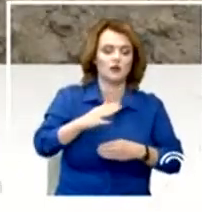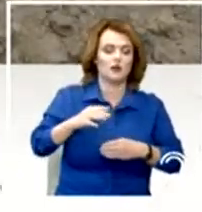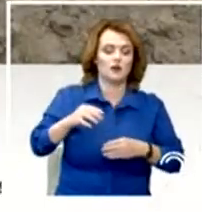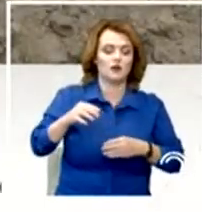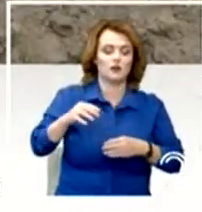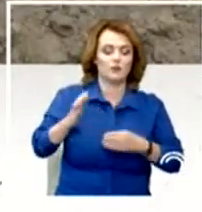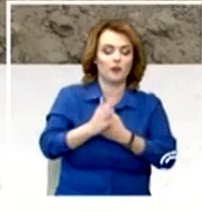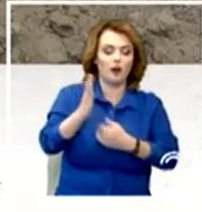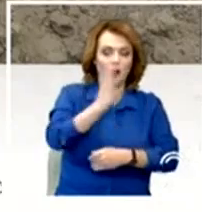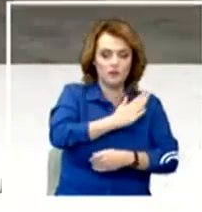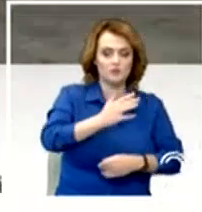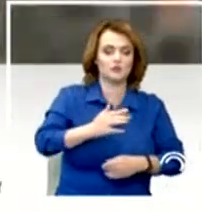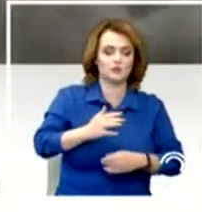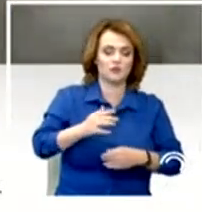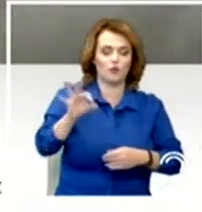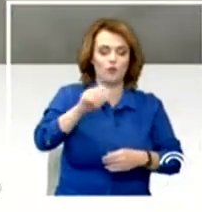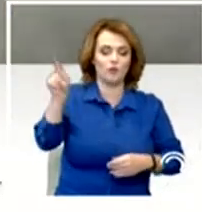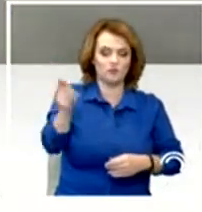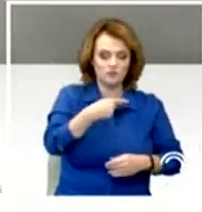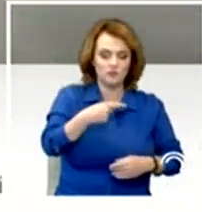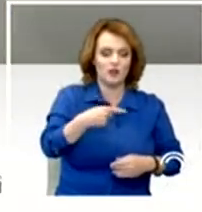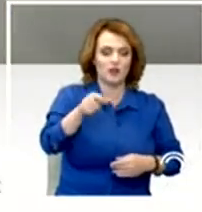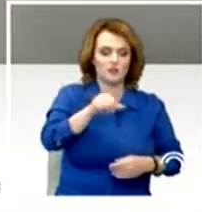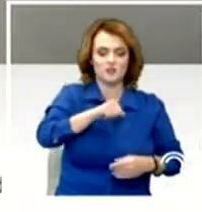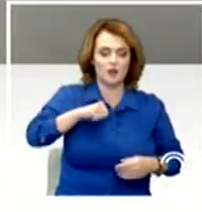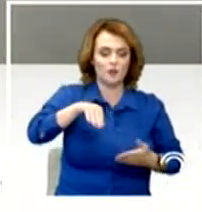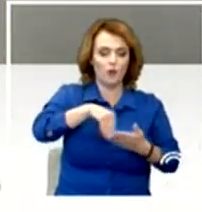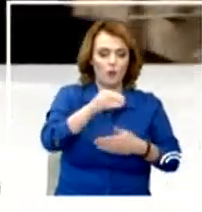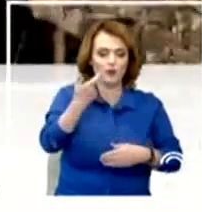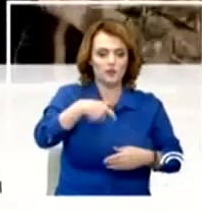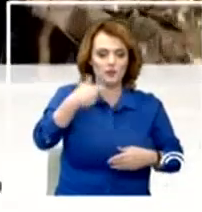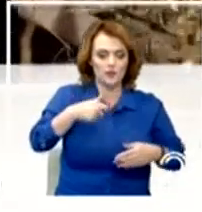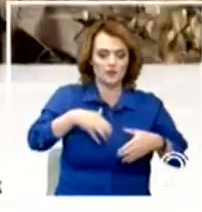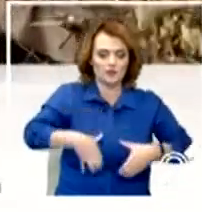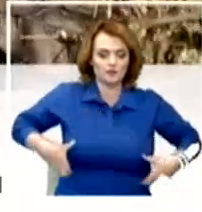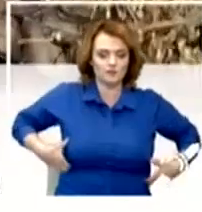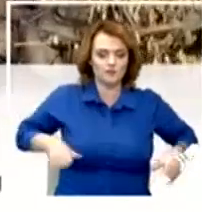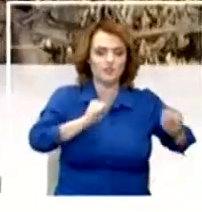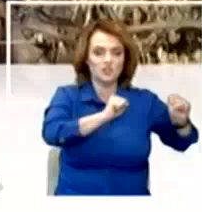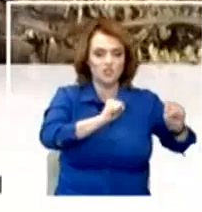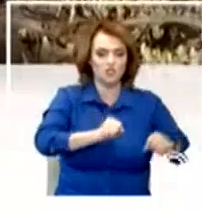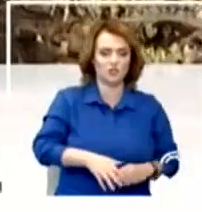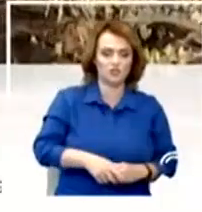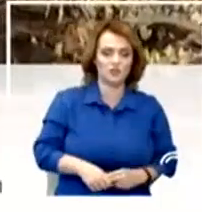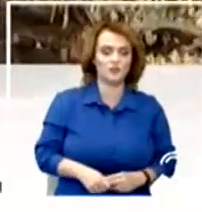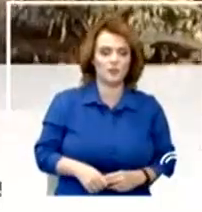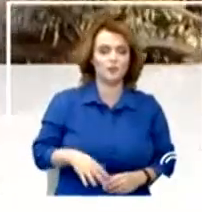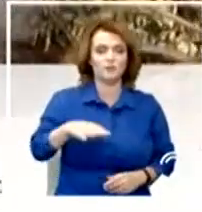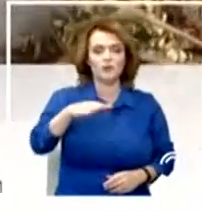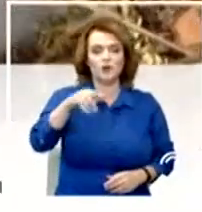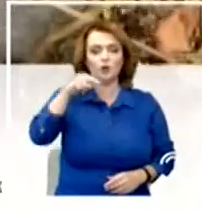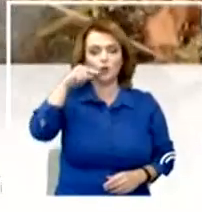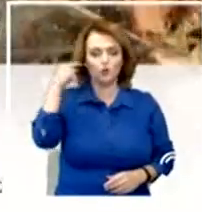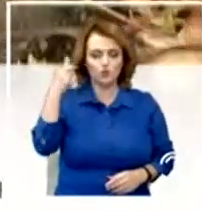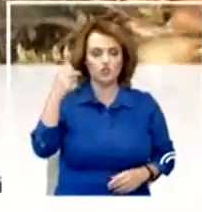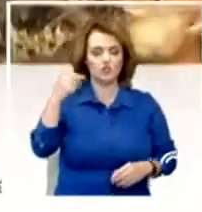singur veste antiglonți, potrivit dezvăluirilor serviciilor secrete occidentale. Serviciile de securitate ucrainene anunță că rușii au abandonat în regiunea